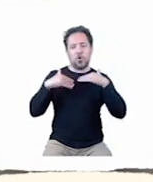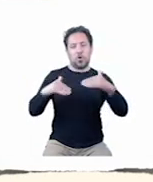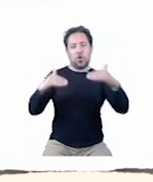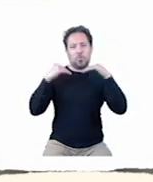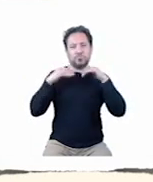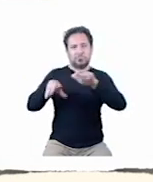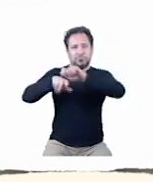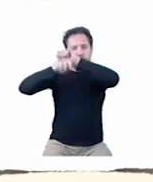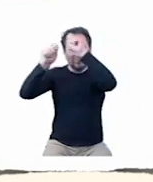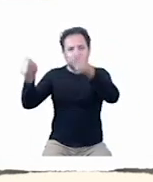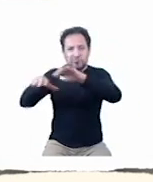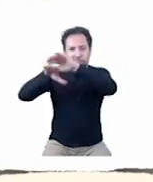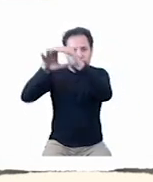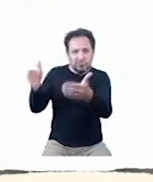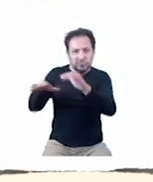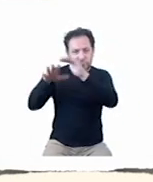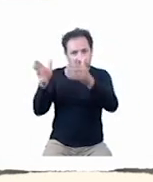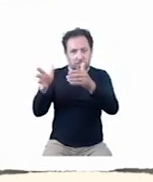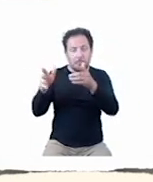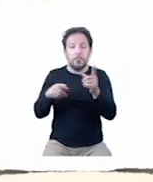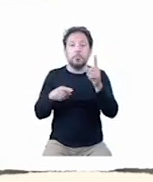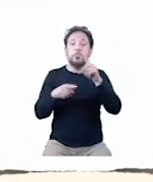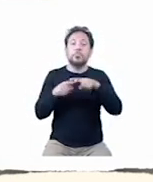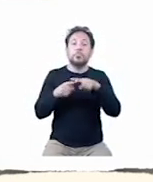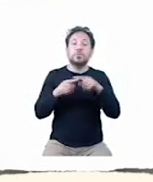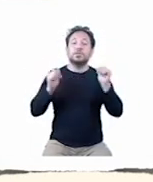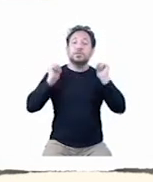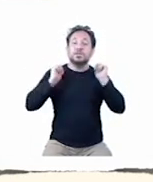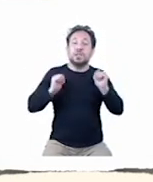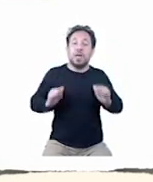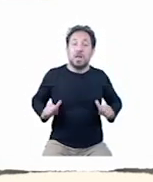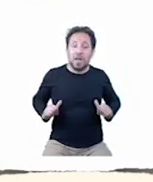aprirono uno zaino per infilarci i gatti.